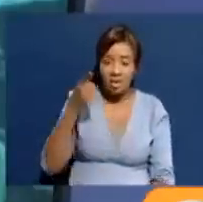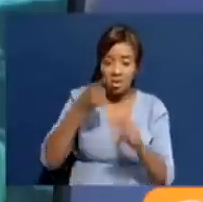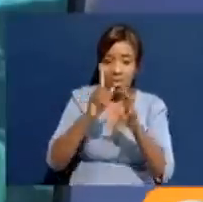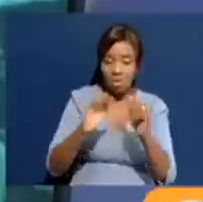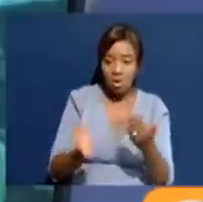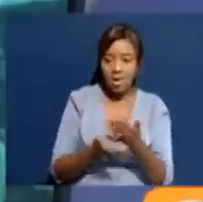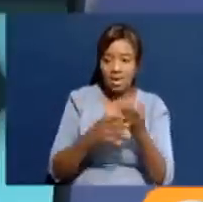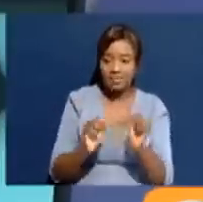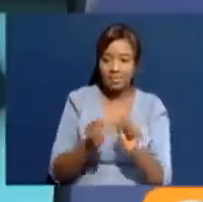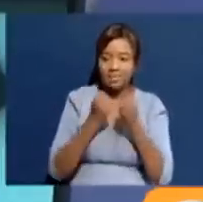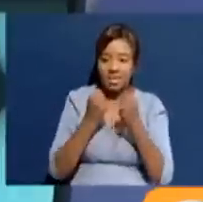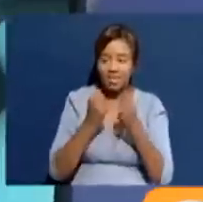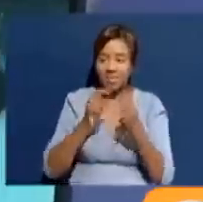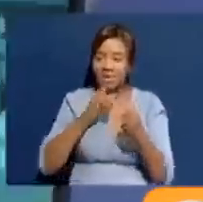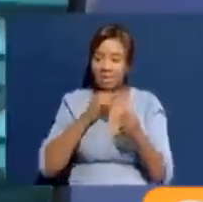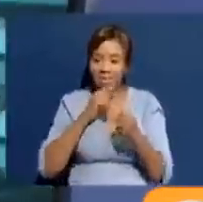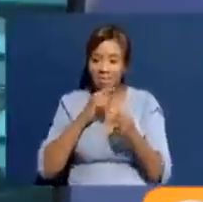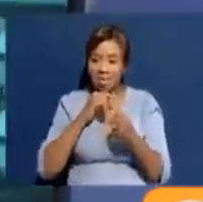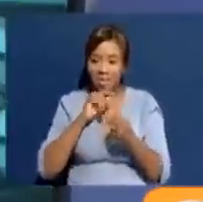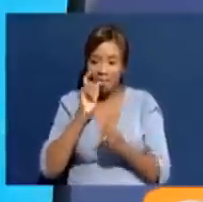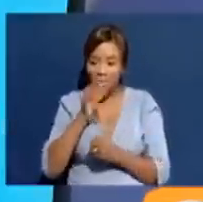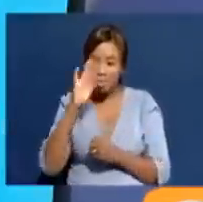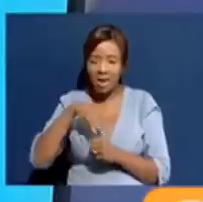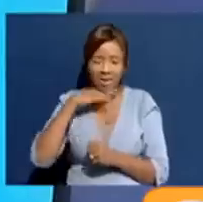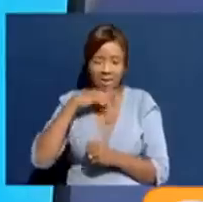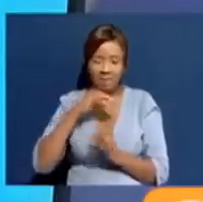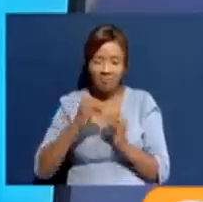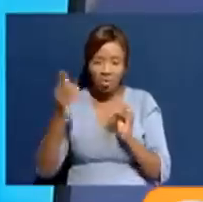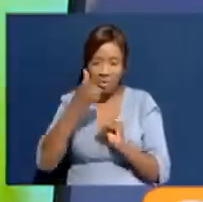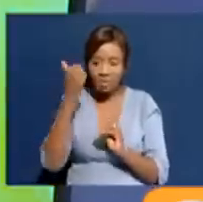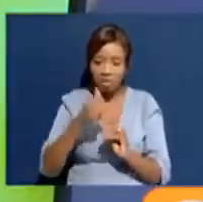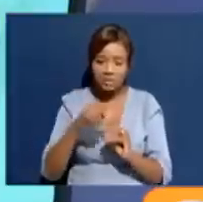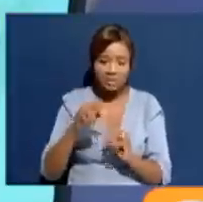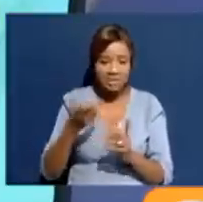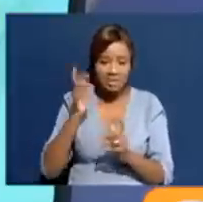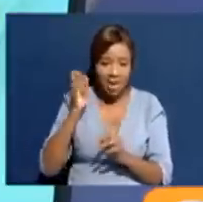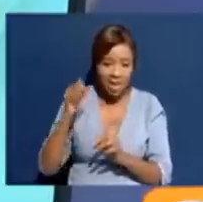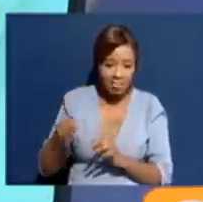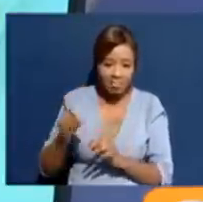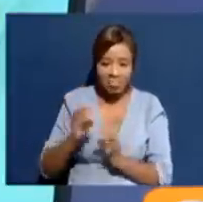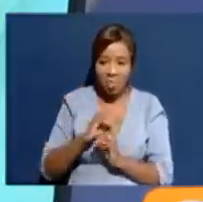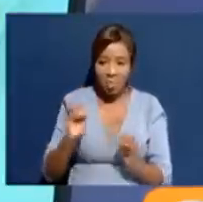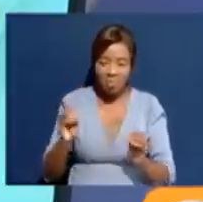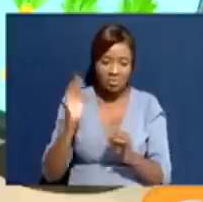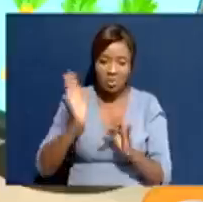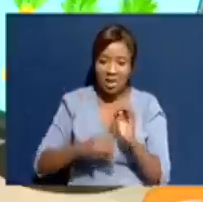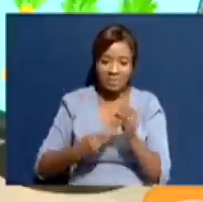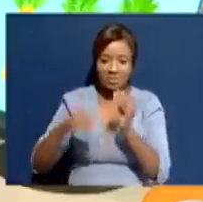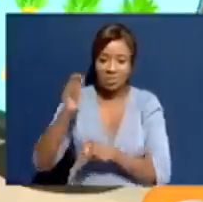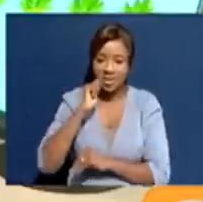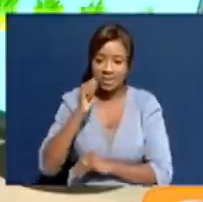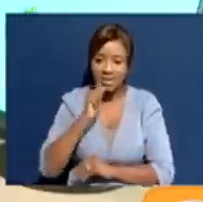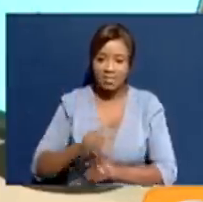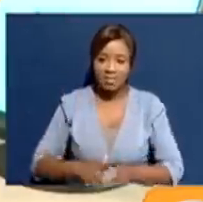wa kiume ambao huuawa kwa wingi kwa sababu hawawezi kutaga mayai na kuuzwa kama nyama.